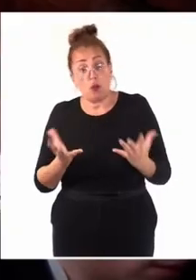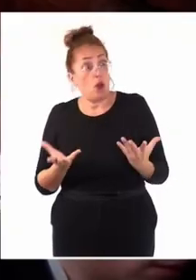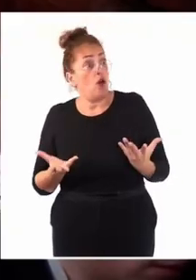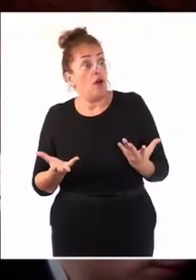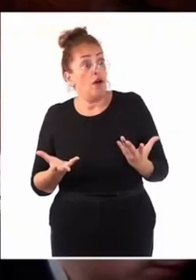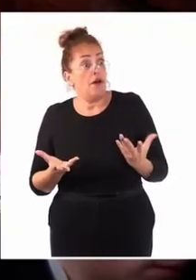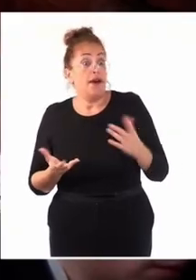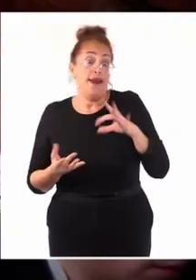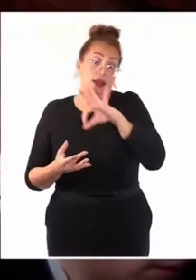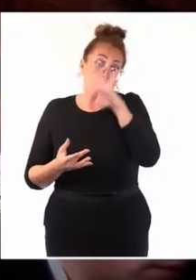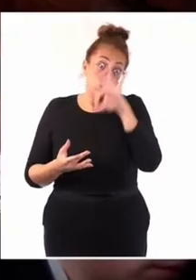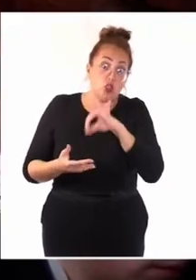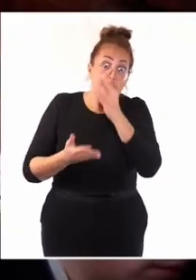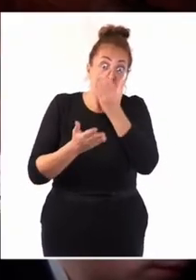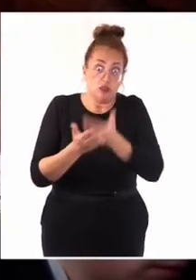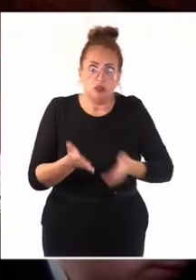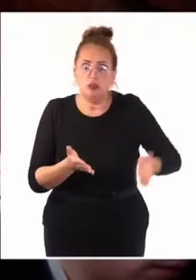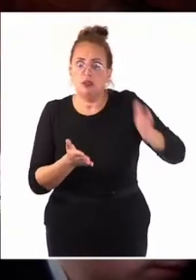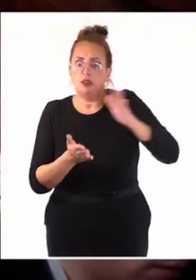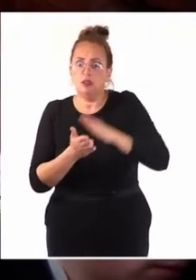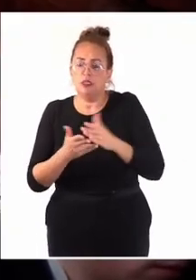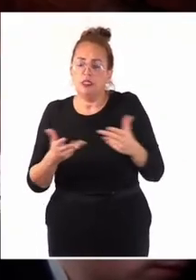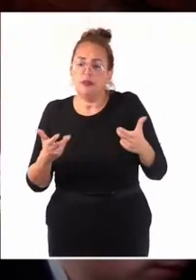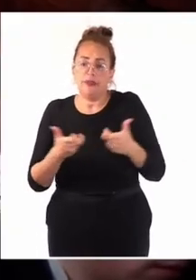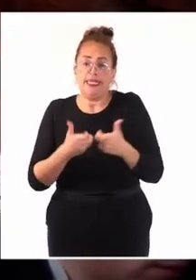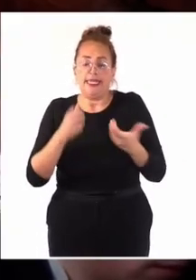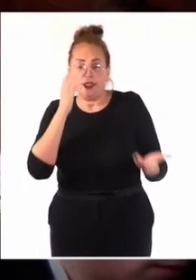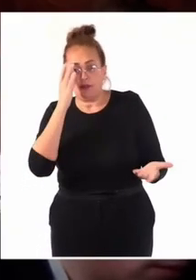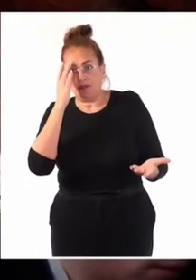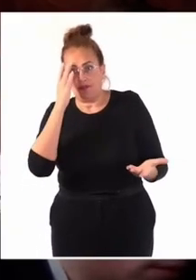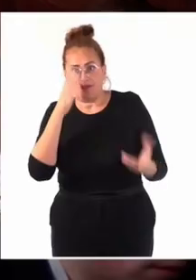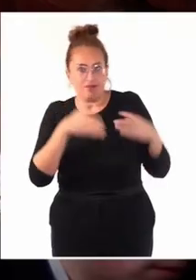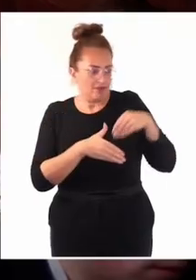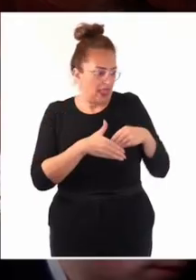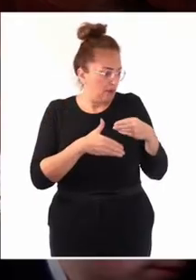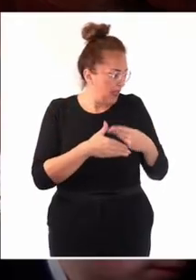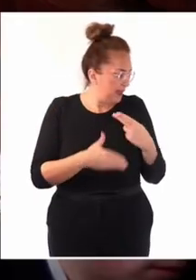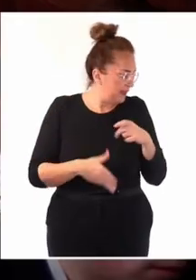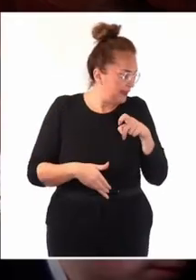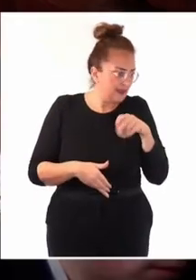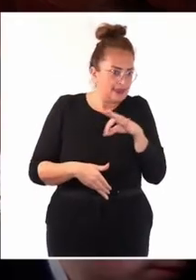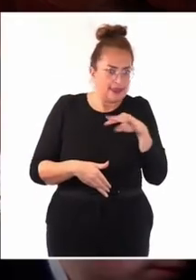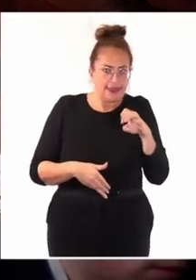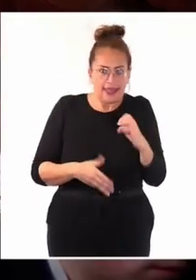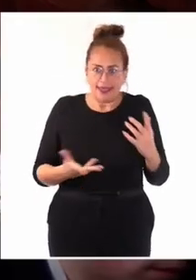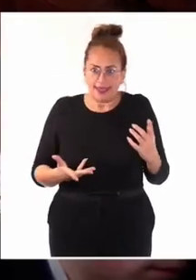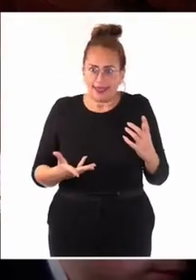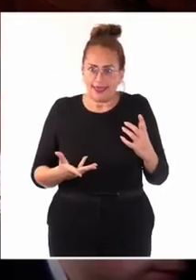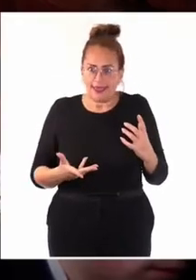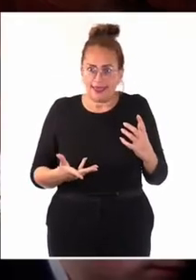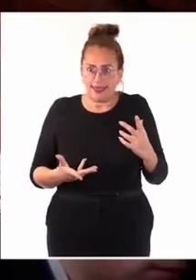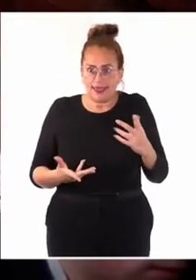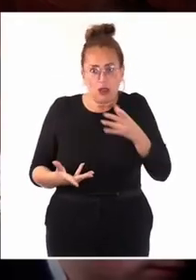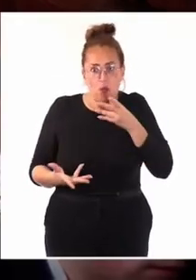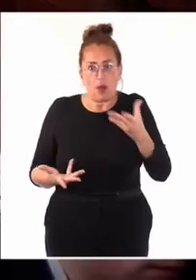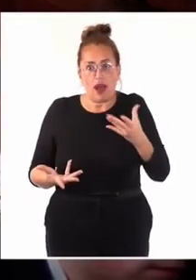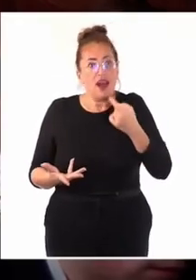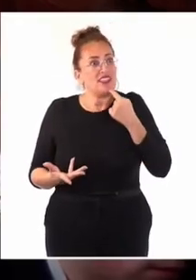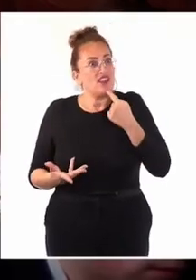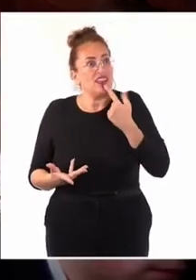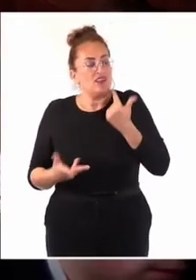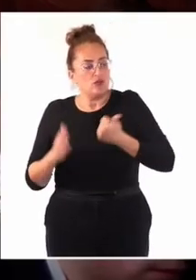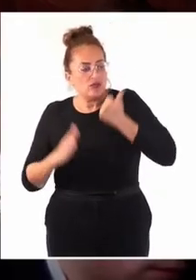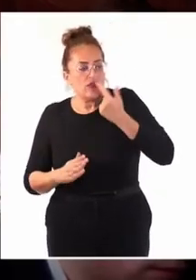vous coûtent de plus en plus cher, ce qui réduit l'épargne nette, c'est-à-dire votre capacité d'autofinancement